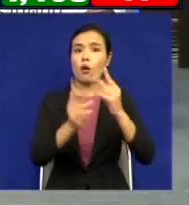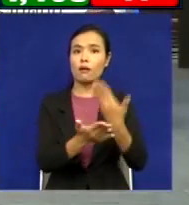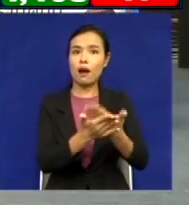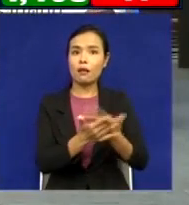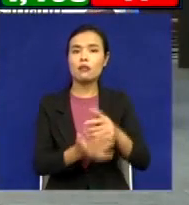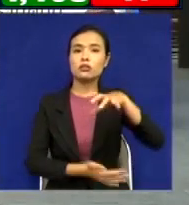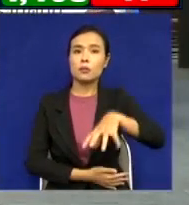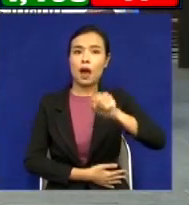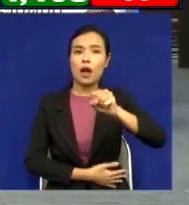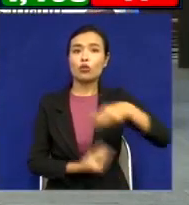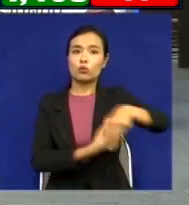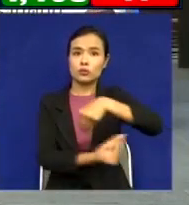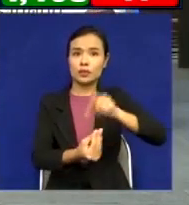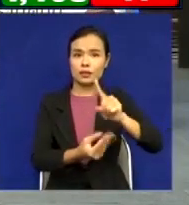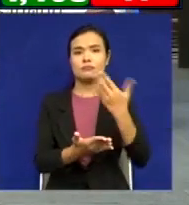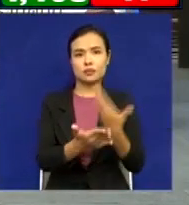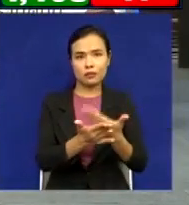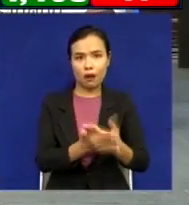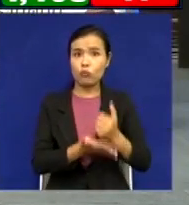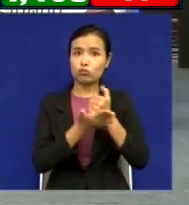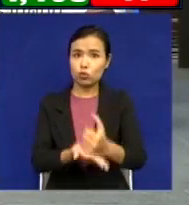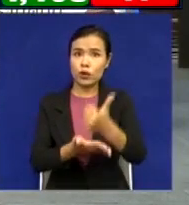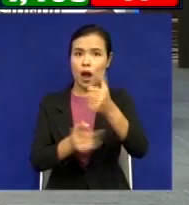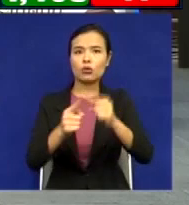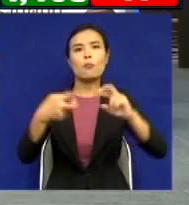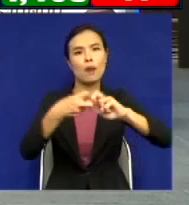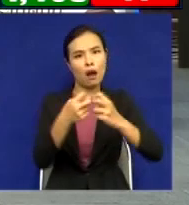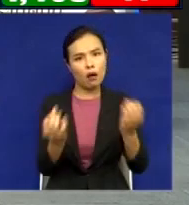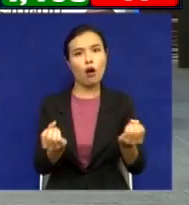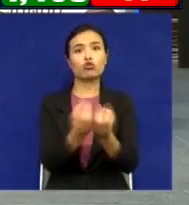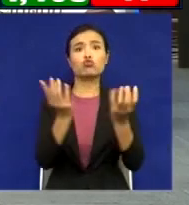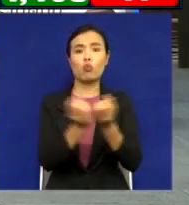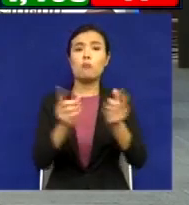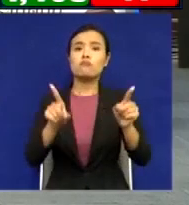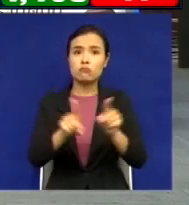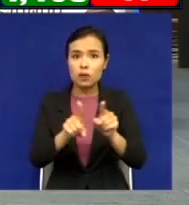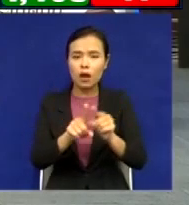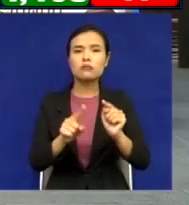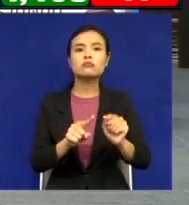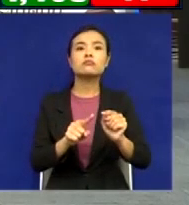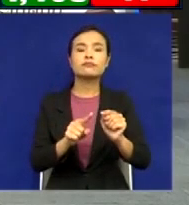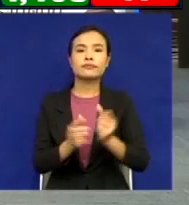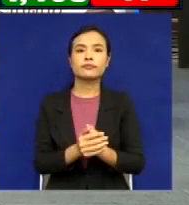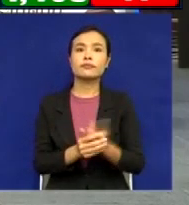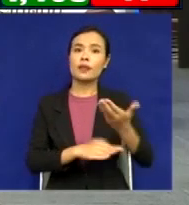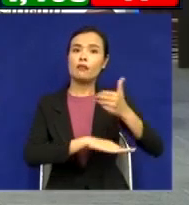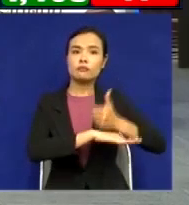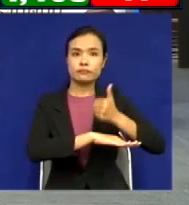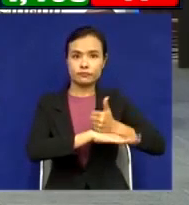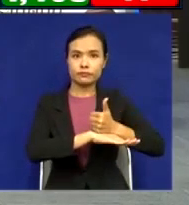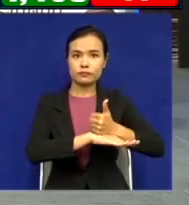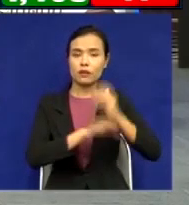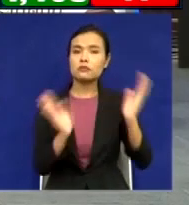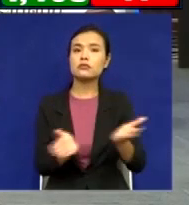การคลังได้เพื่อที่จะได้รับการเยียวยาเพราะเขาเป็นผู้ได้รับผลกระทบเช่นกันเนี่ยอันนี้ก็เป็นอีกเรื่องหนึ่งที่ท่านทิดีจะได้ให้